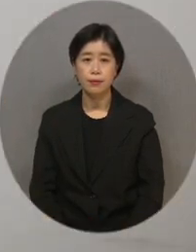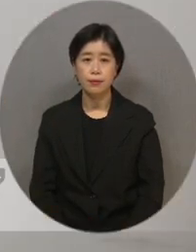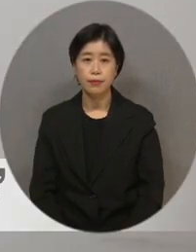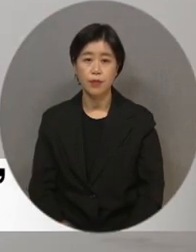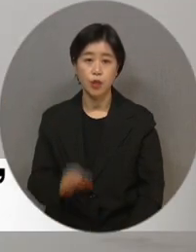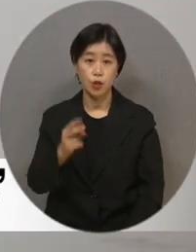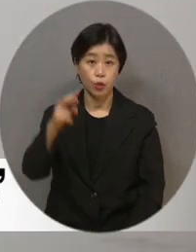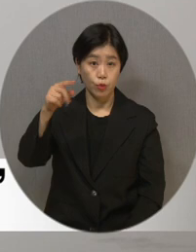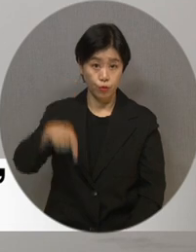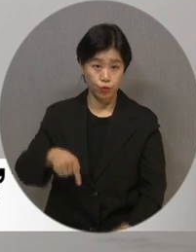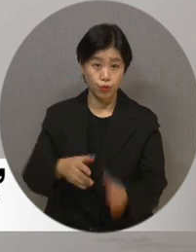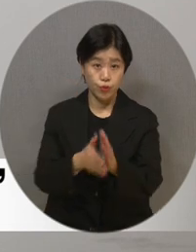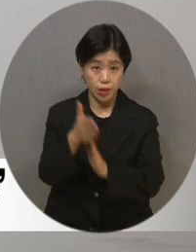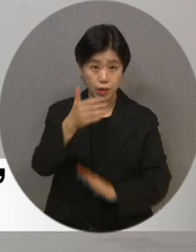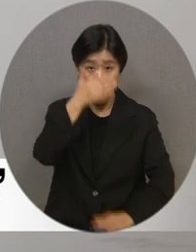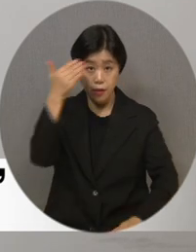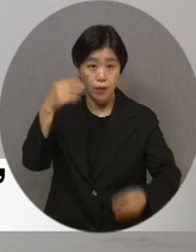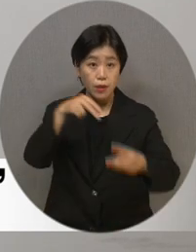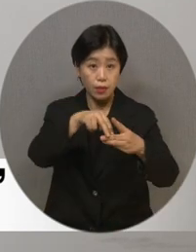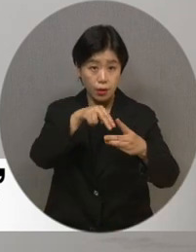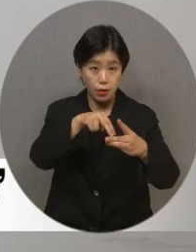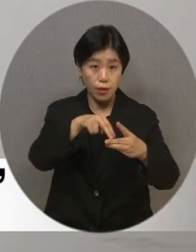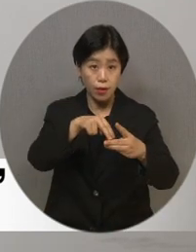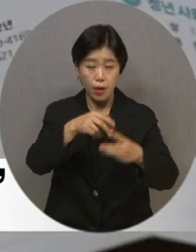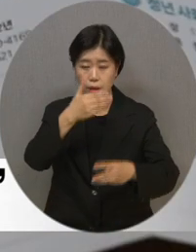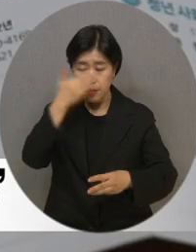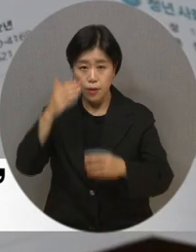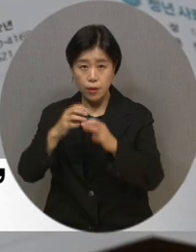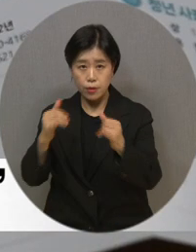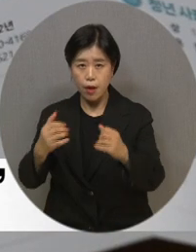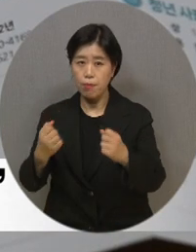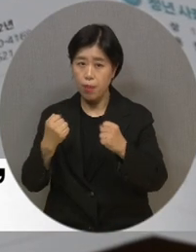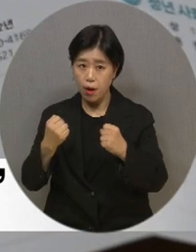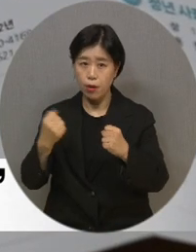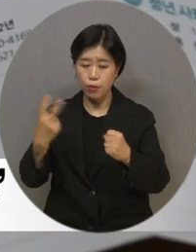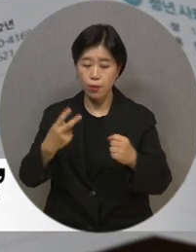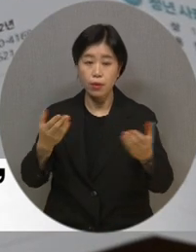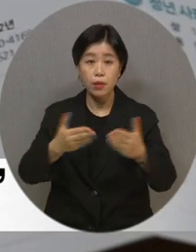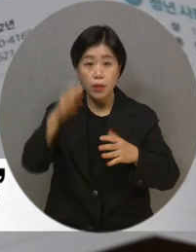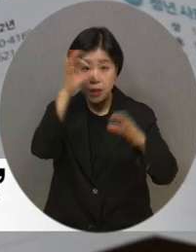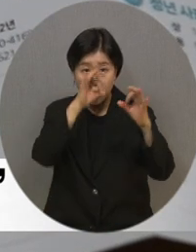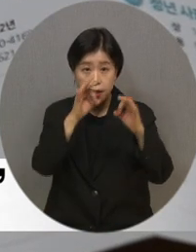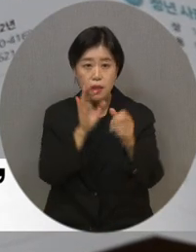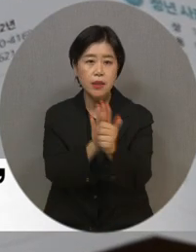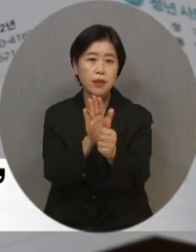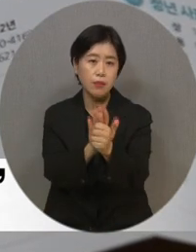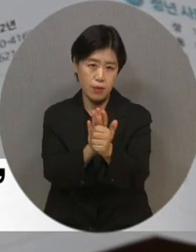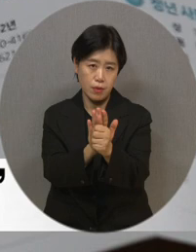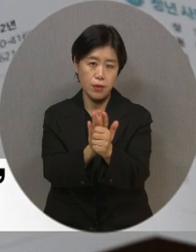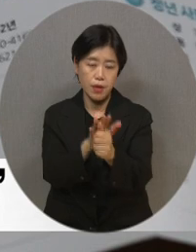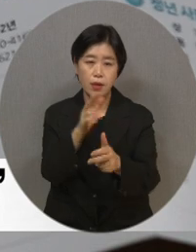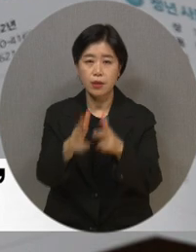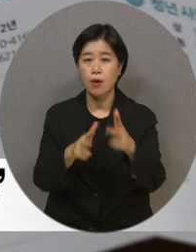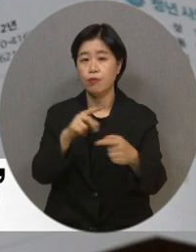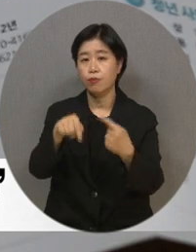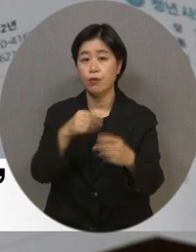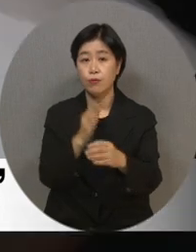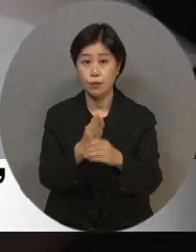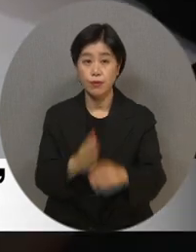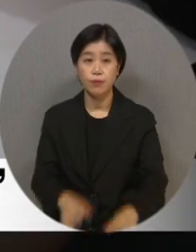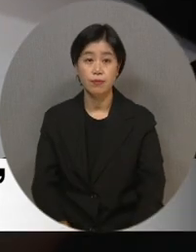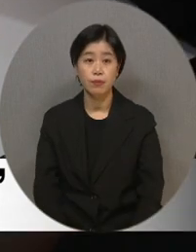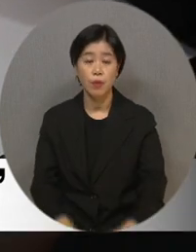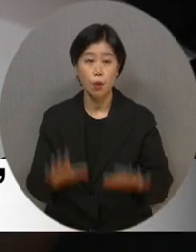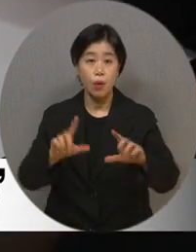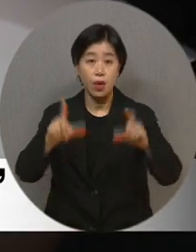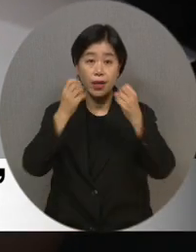여수시 청년센터는 청년들의 역량 강화와 구직활동 지원을 위해 다양한 지원사업을 운영 중입니다.